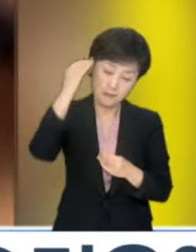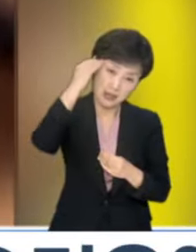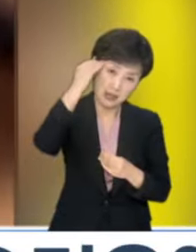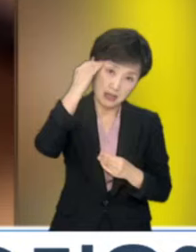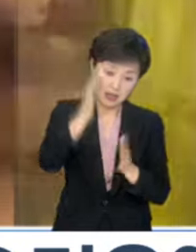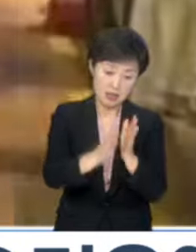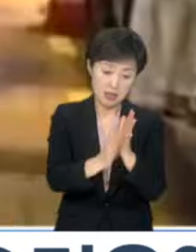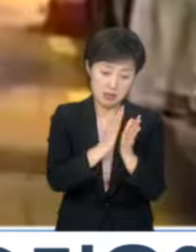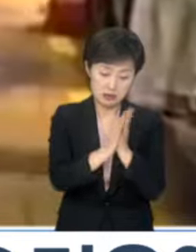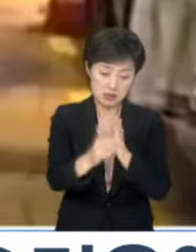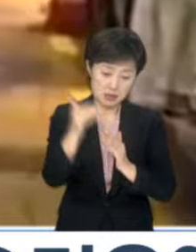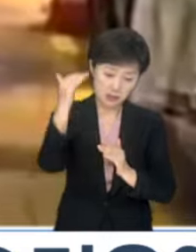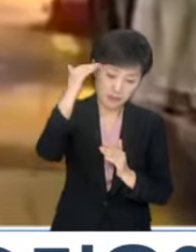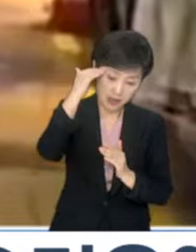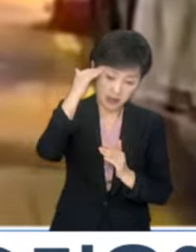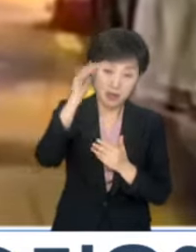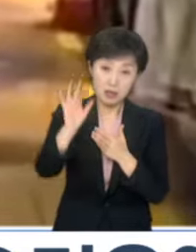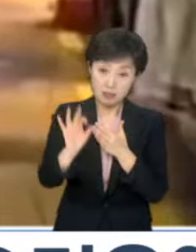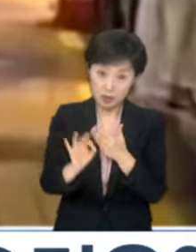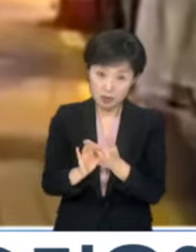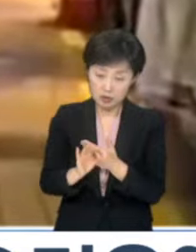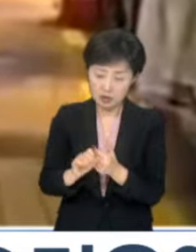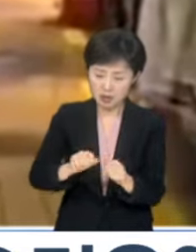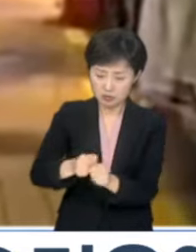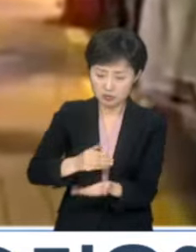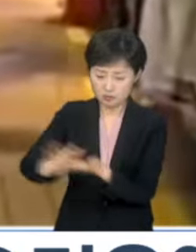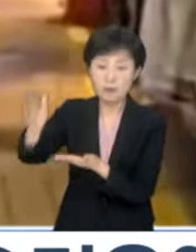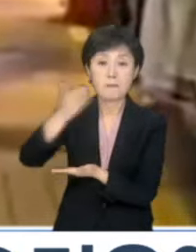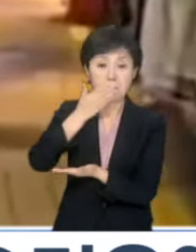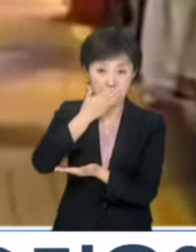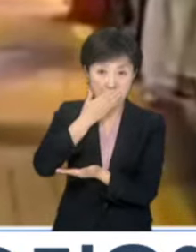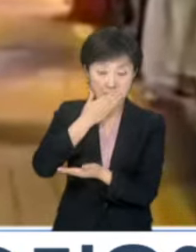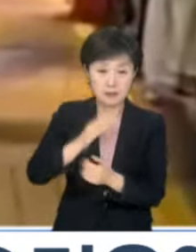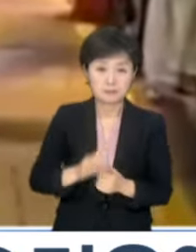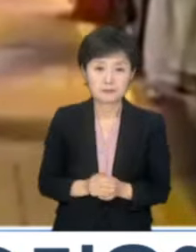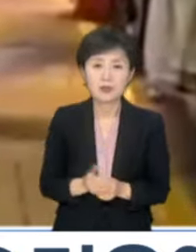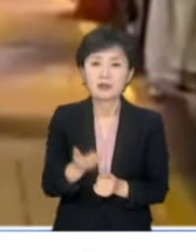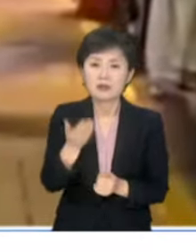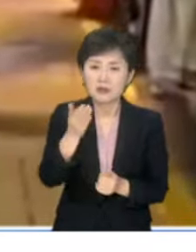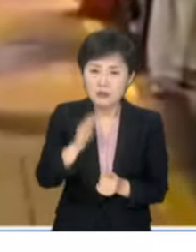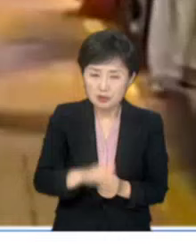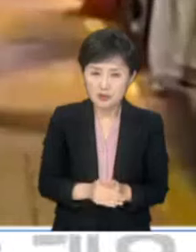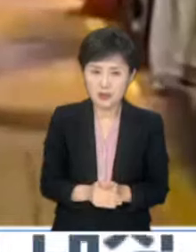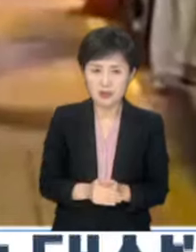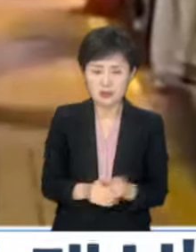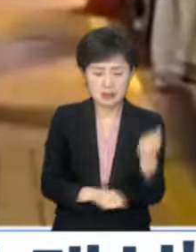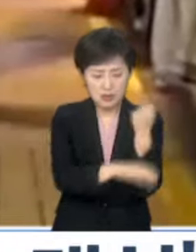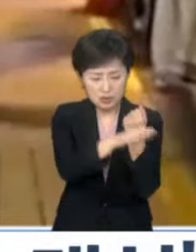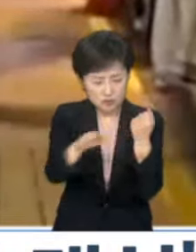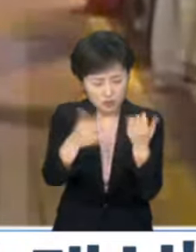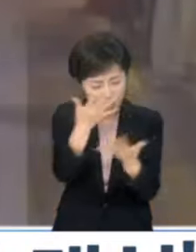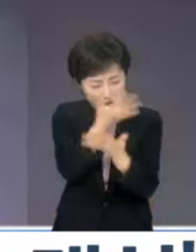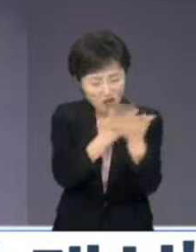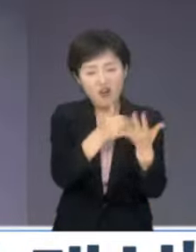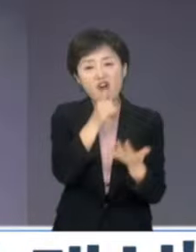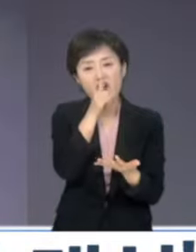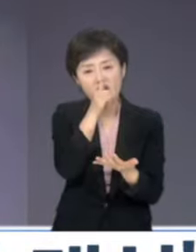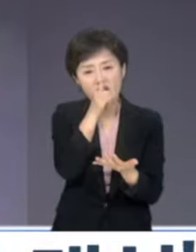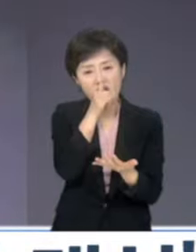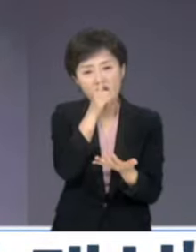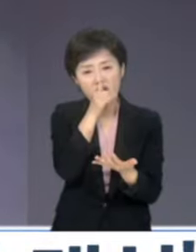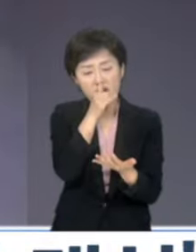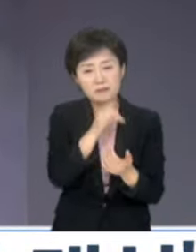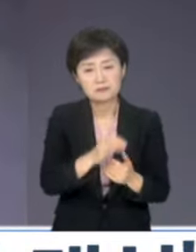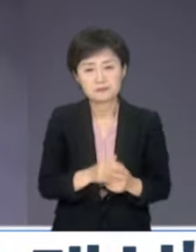이제 예. 출입국 사법 심사를 통해서 강제 퇴거를 할 수가 있게 됩니다. 네. 근데 이제 사실 그 추상적인 기준이 좀 애매하기 때문에 실무상